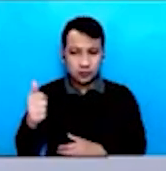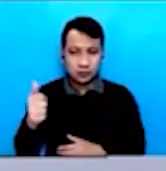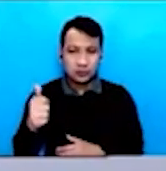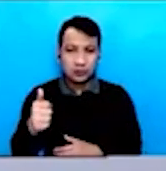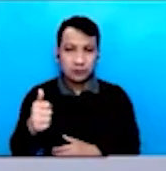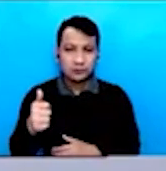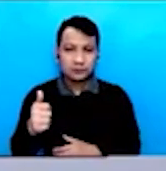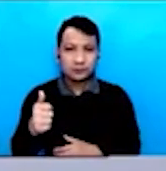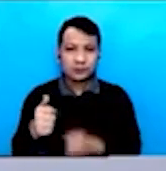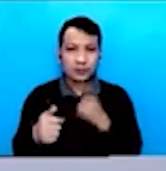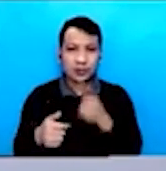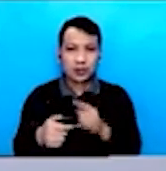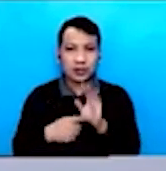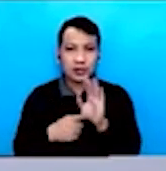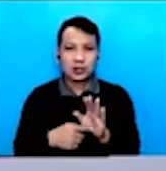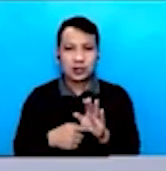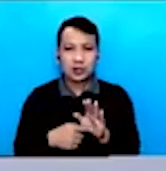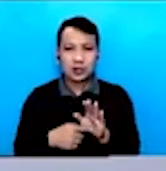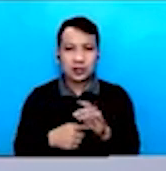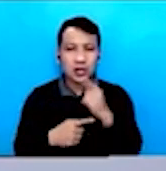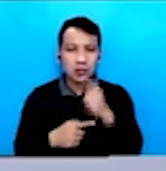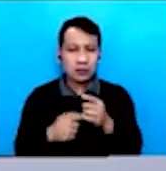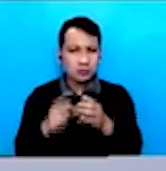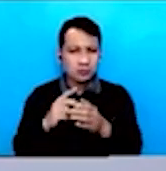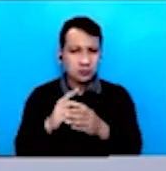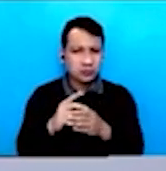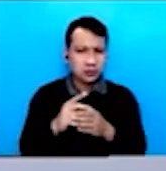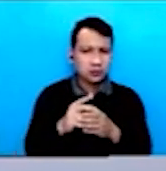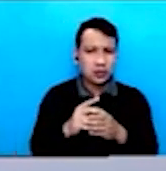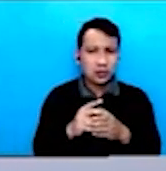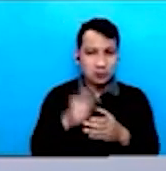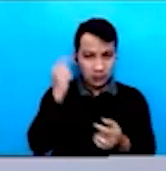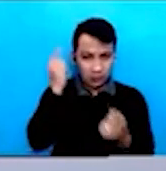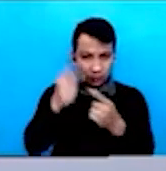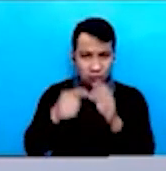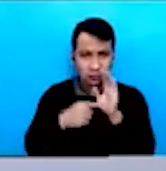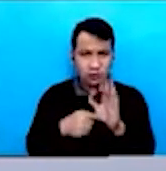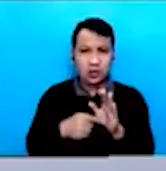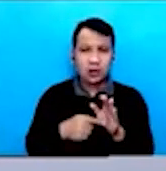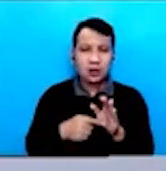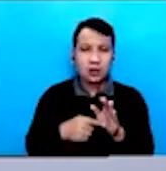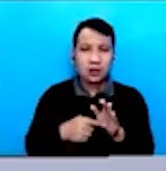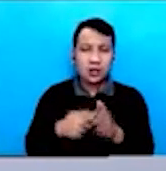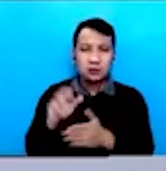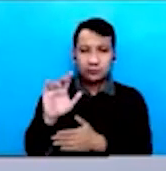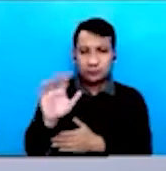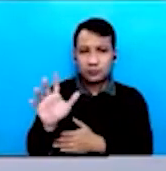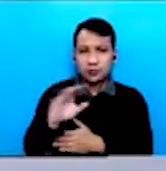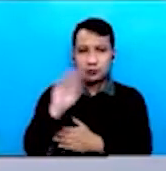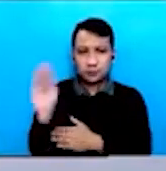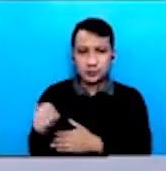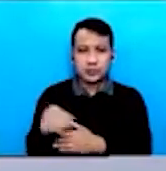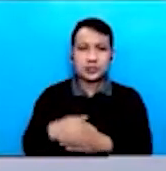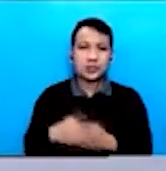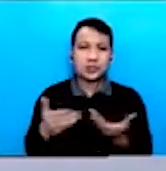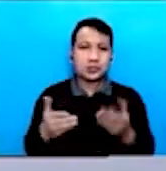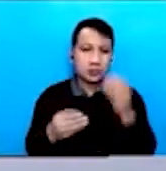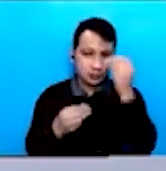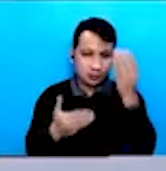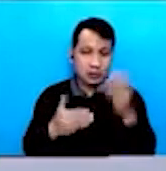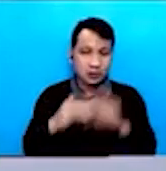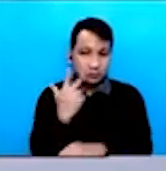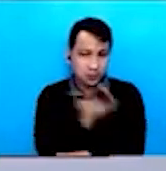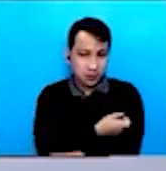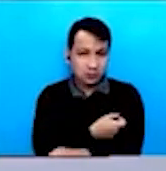na. Ang population protection naman na target ng gobyerno dapat nasa 50% na ang vaccinated o